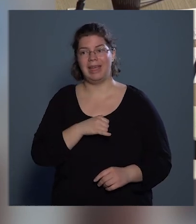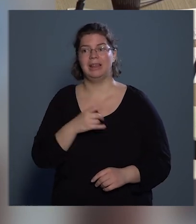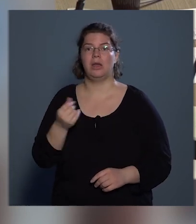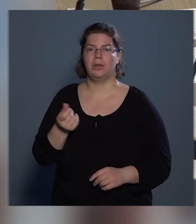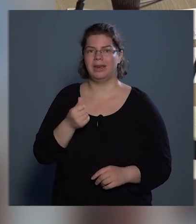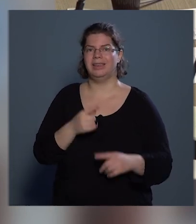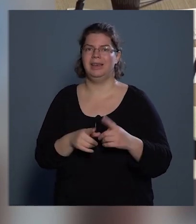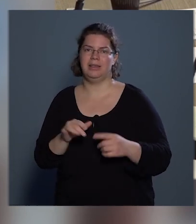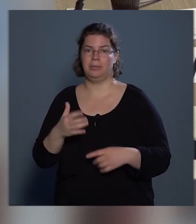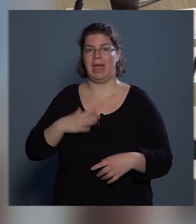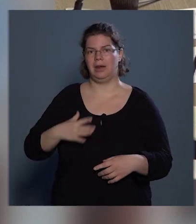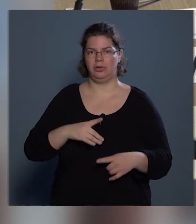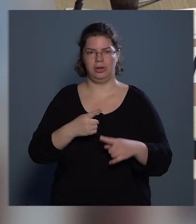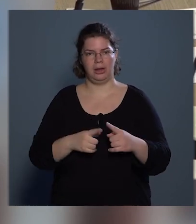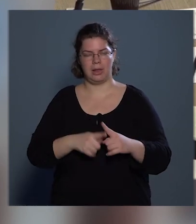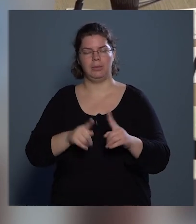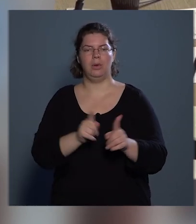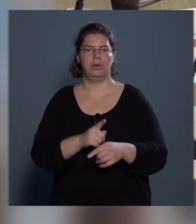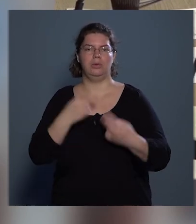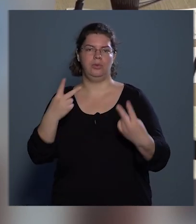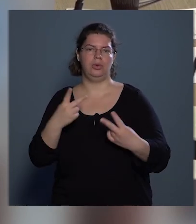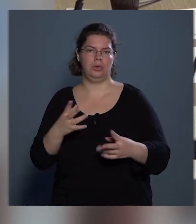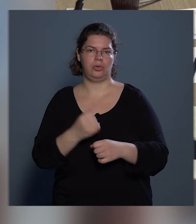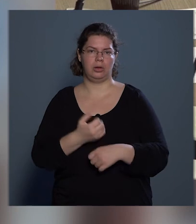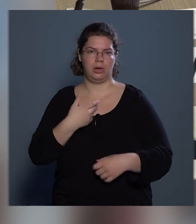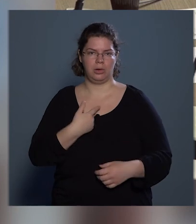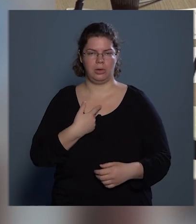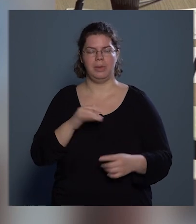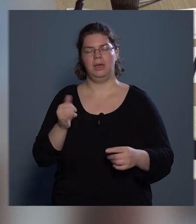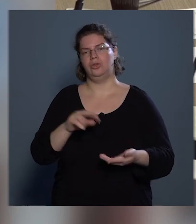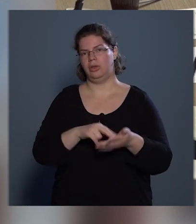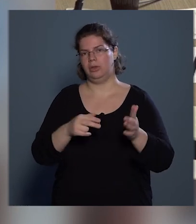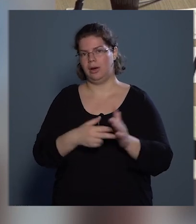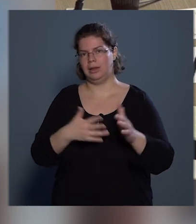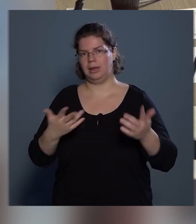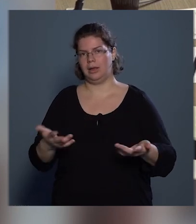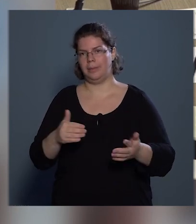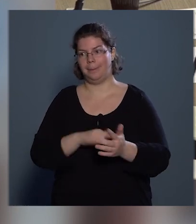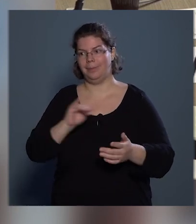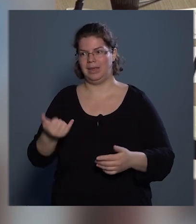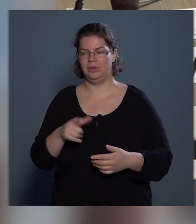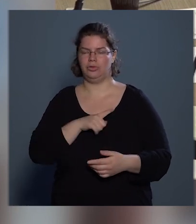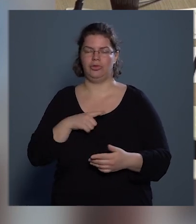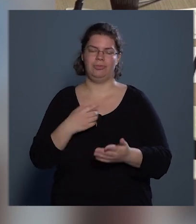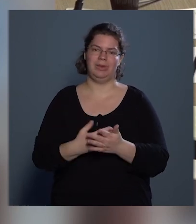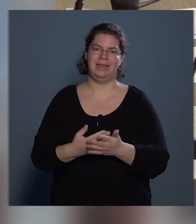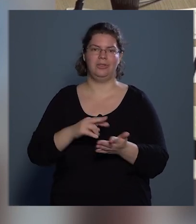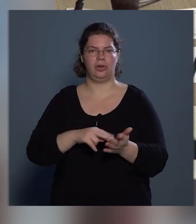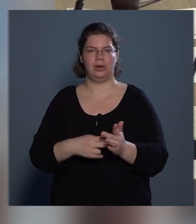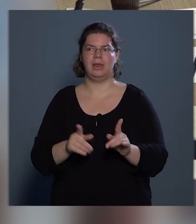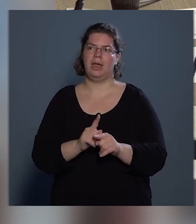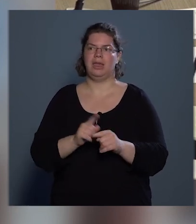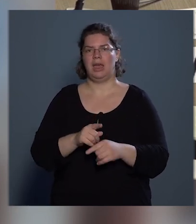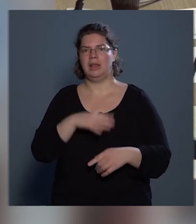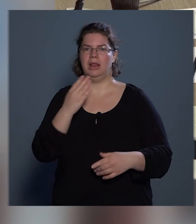részekben és erkölcsi részekben ugyanúgy fontosnak tartom, és ugye a stratégia az mégiscsak legyen stratégia, ne pedig egy ilyen eléggé